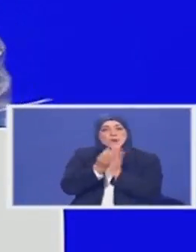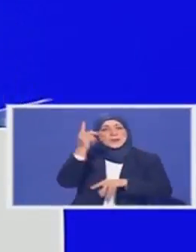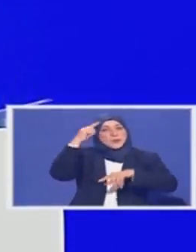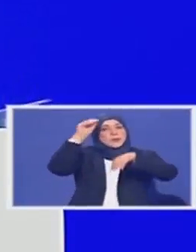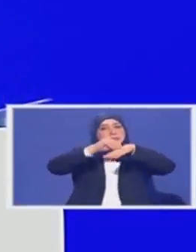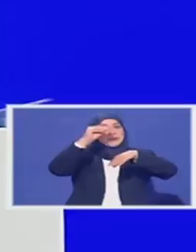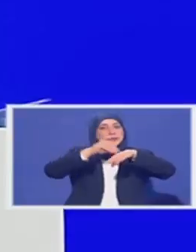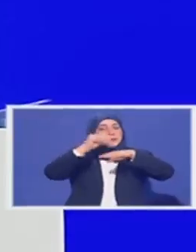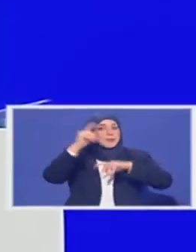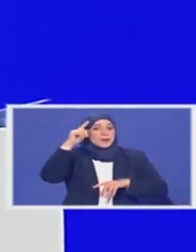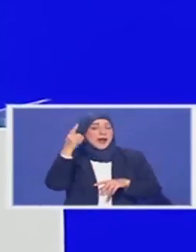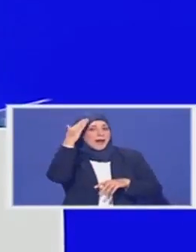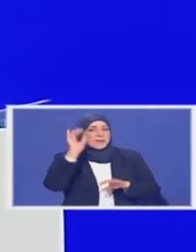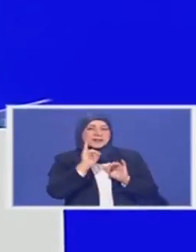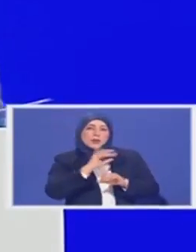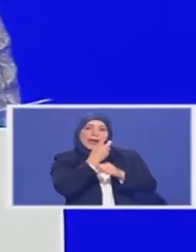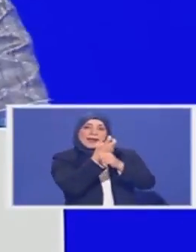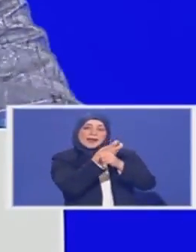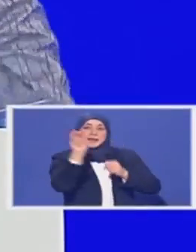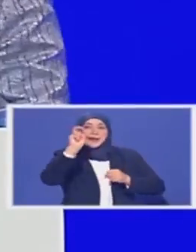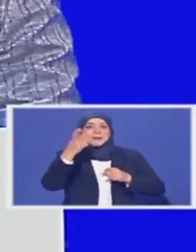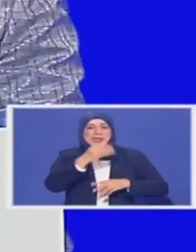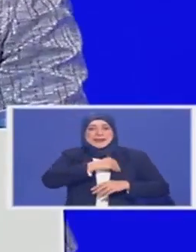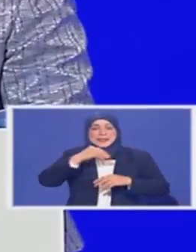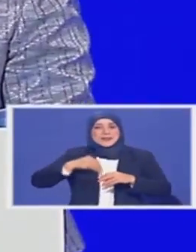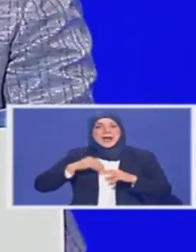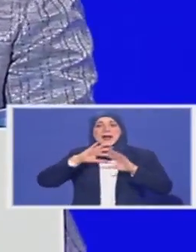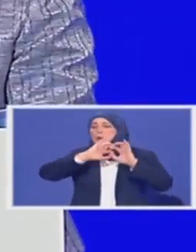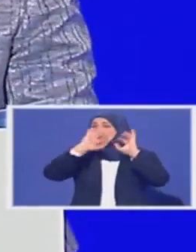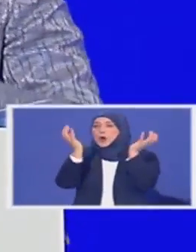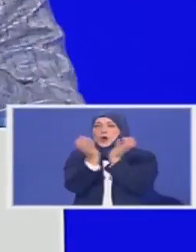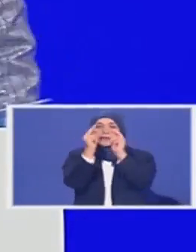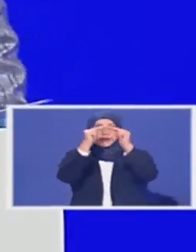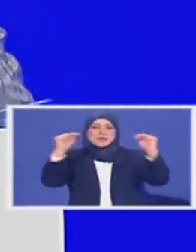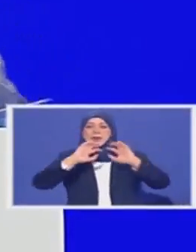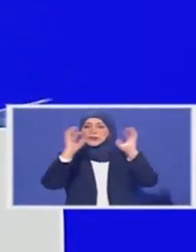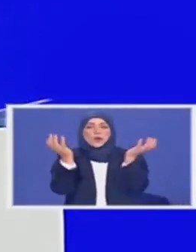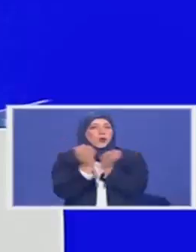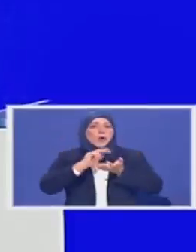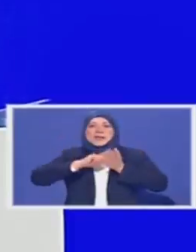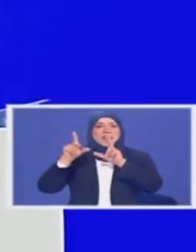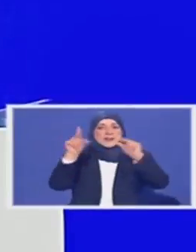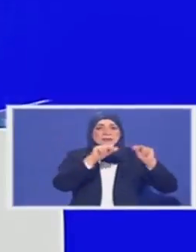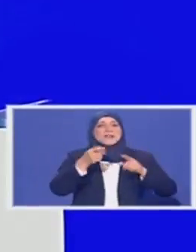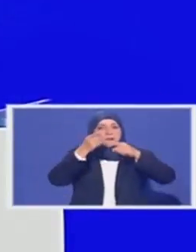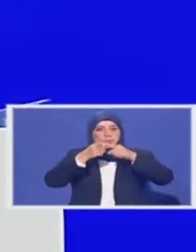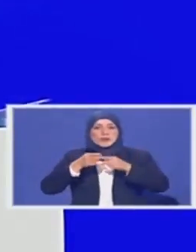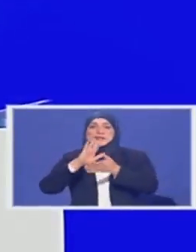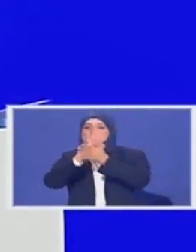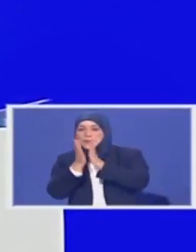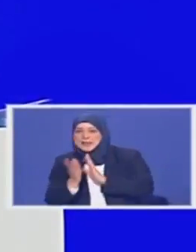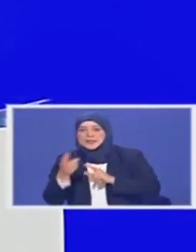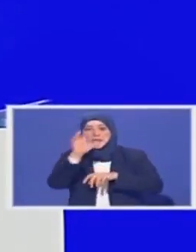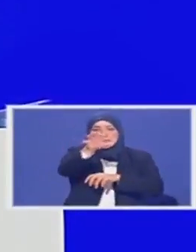كذلك بالنسبة لاحترام الإجراءات الصحية على جميع المستويات، ودور بالطبع الجماعات المحلية،